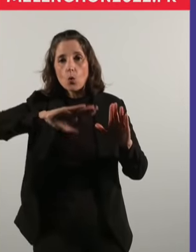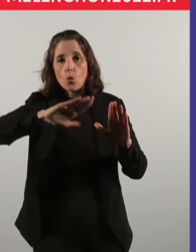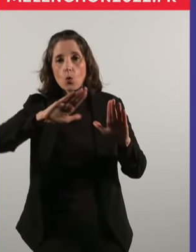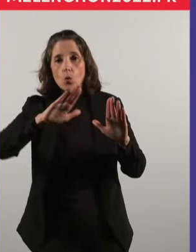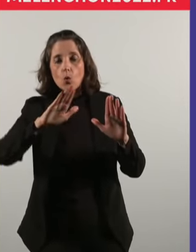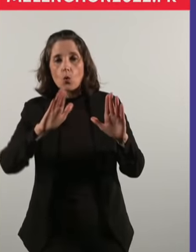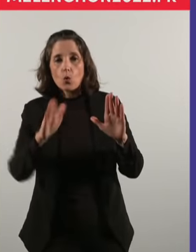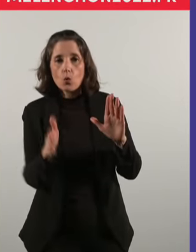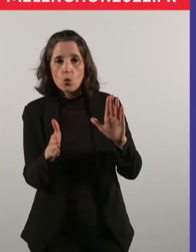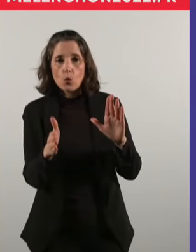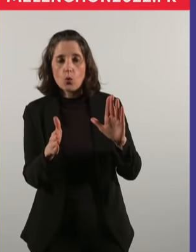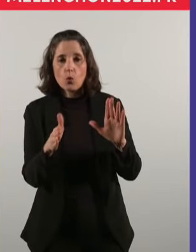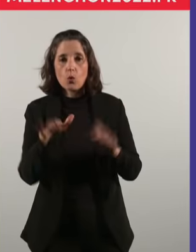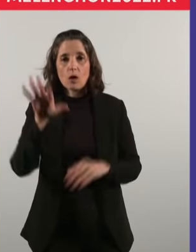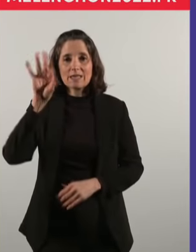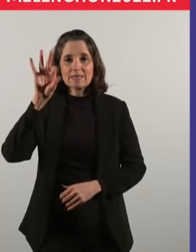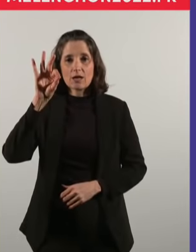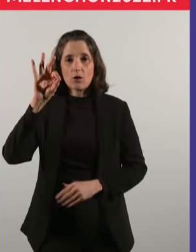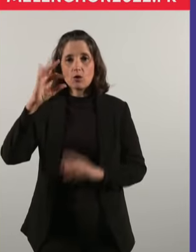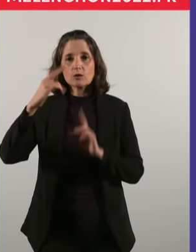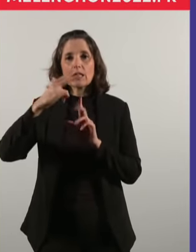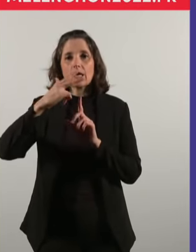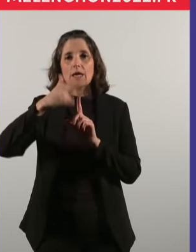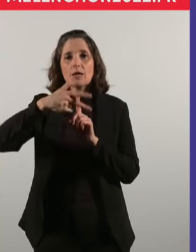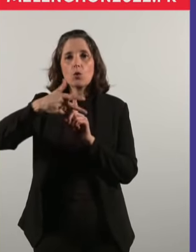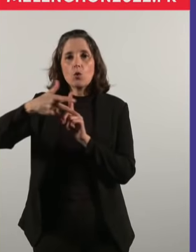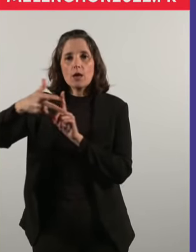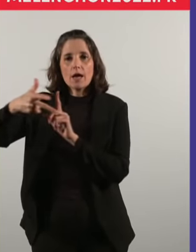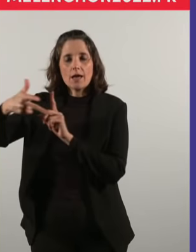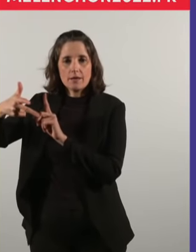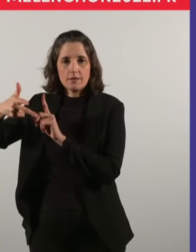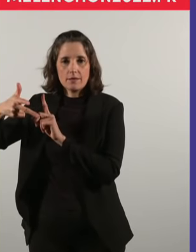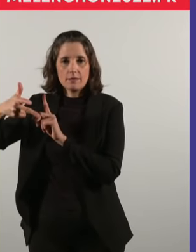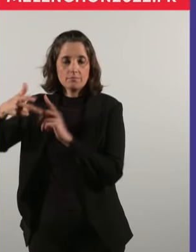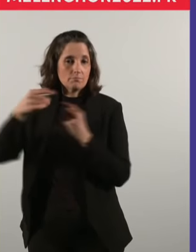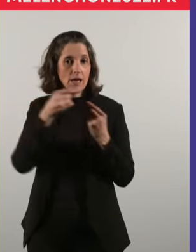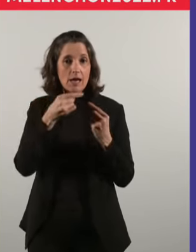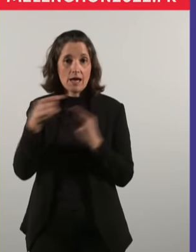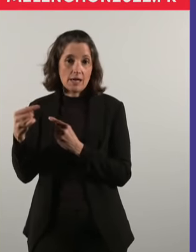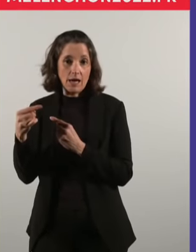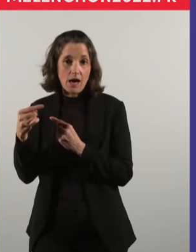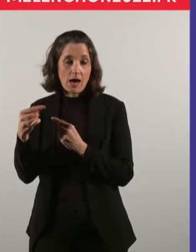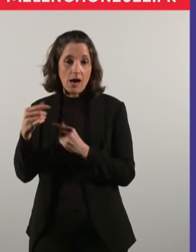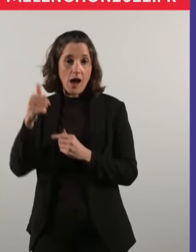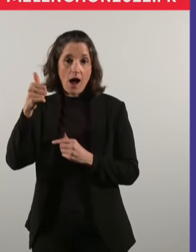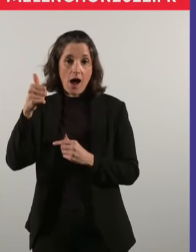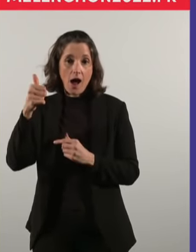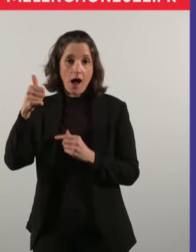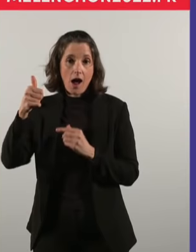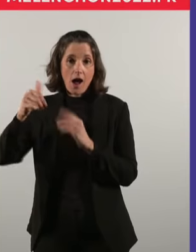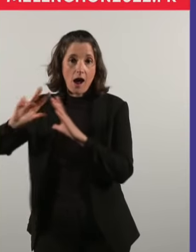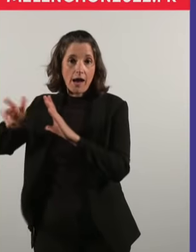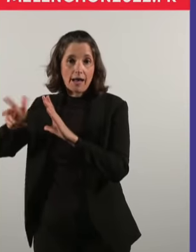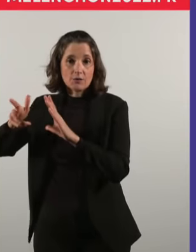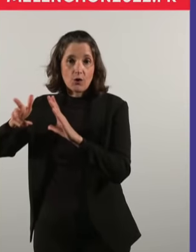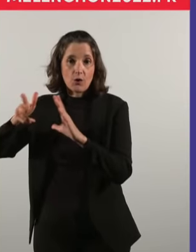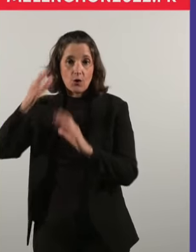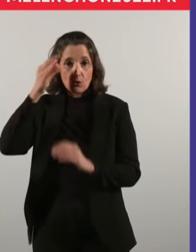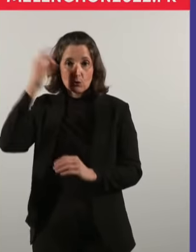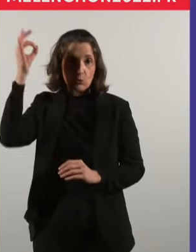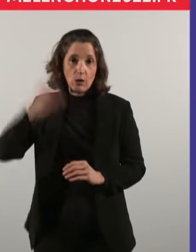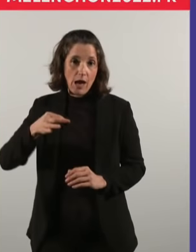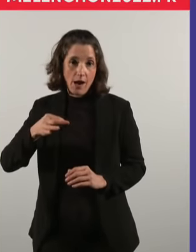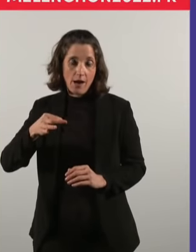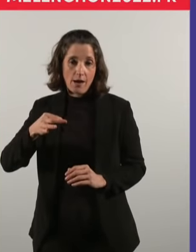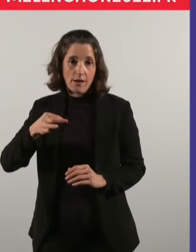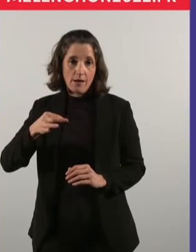avec 50 éoliennes offshore, on a l'équivalent d'une centrale nucléaire, d'un réacteur nucléaire. Il